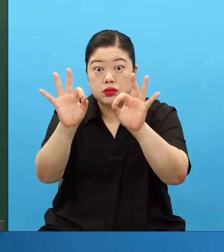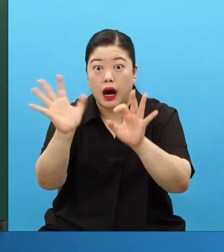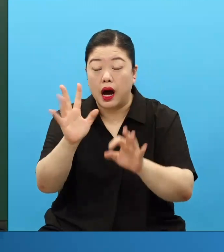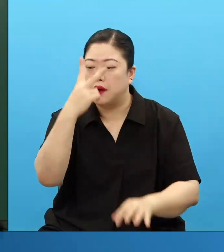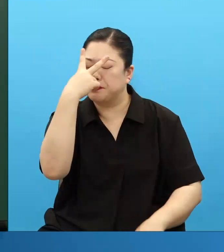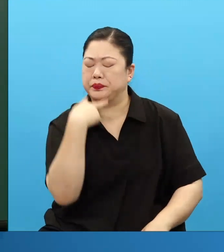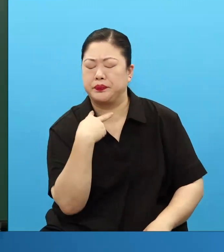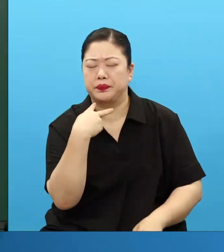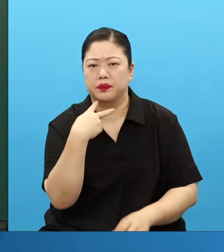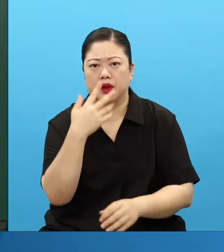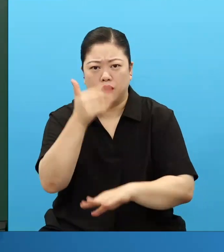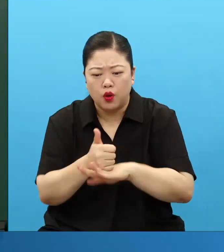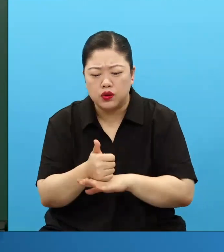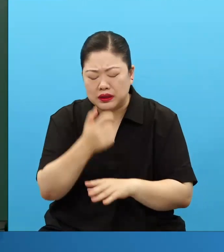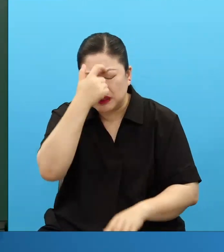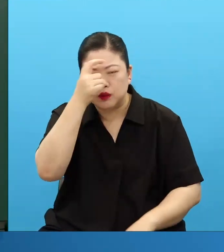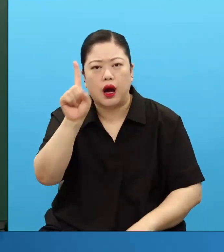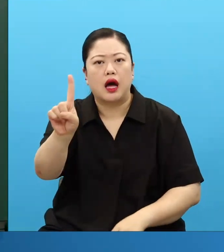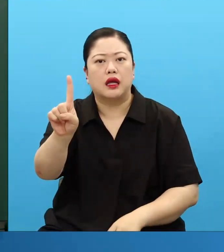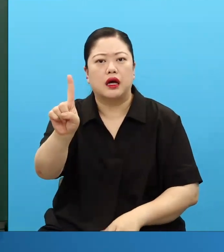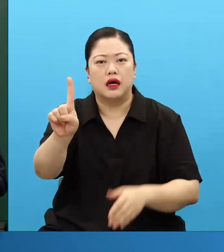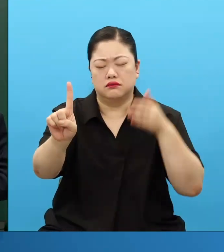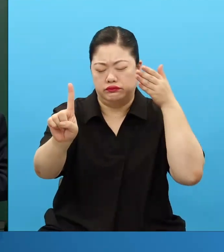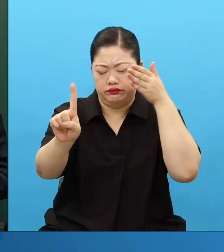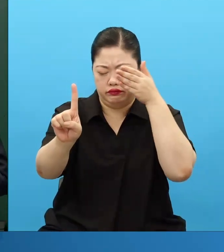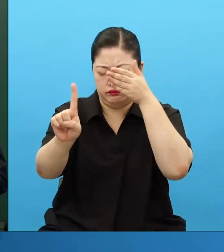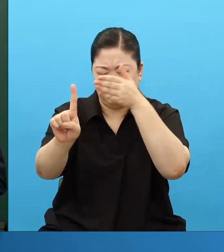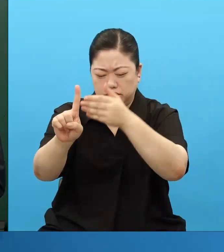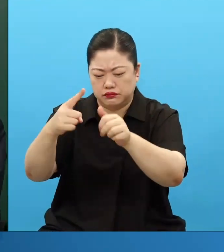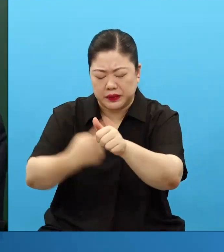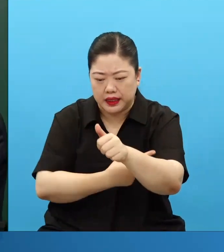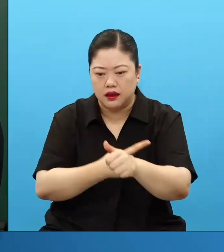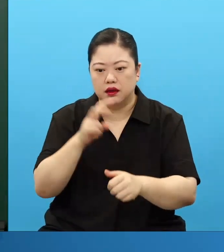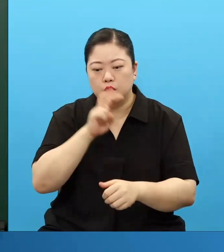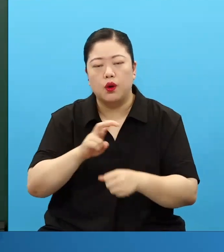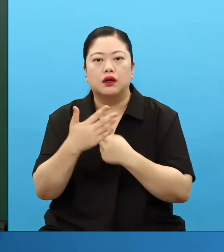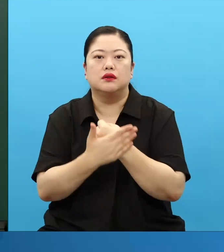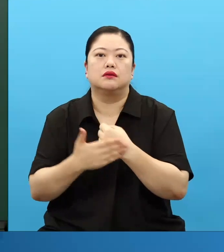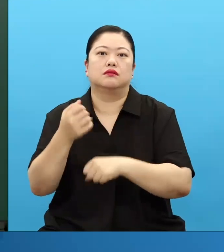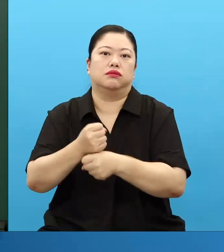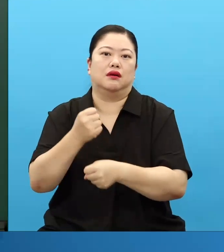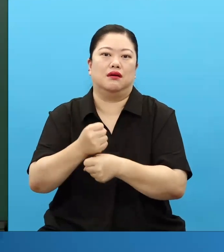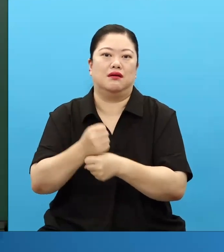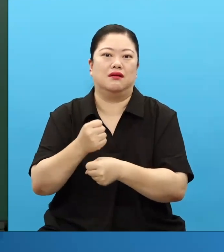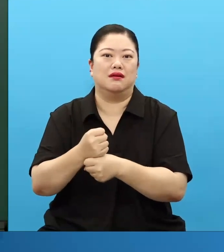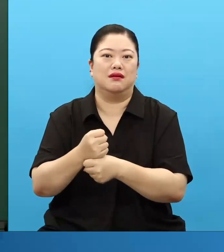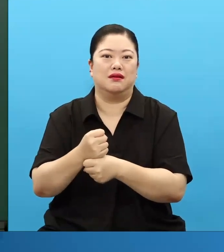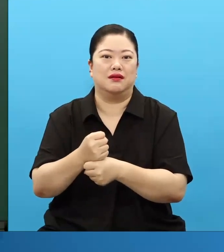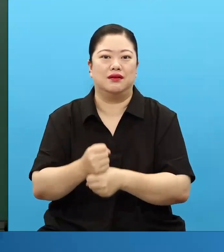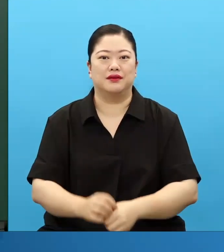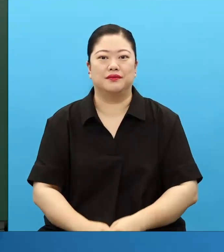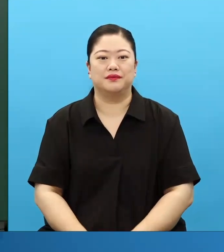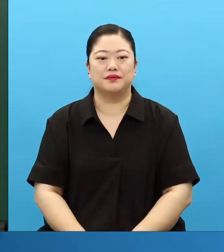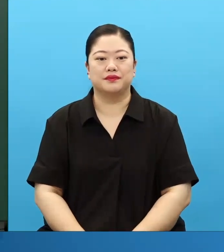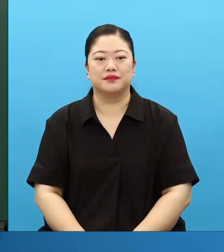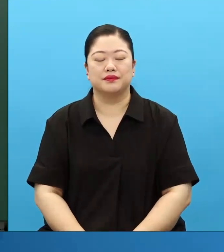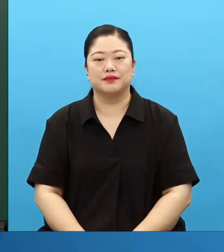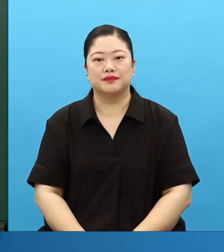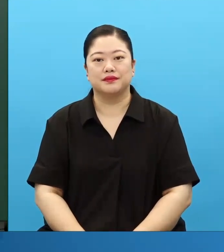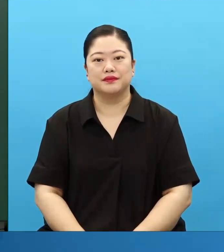other reasons. Everything else is a lie. So our church officers, our business people, you must gain this power. 여러분 가장 먼저 하나님의 성령이